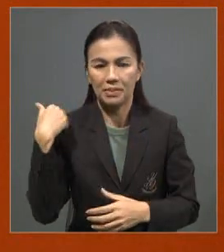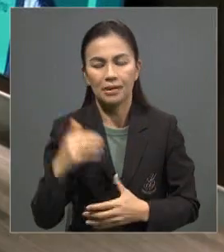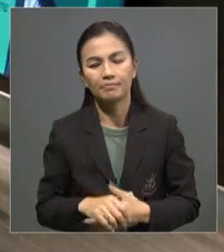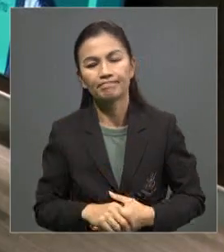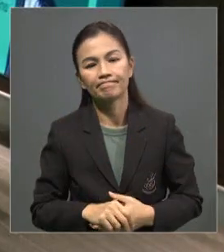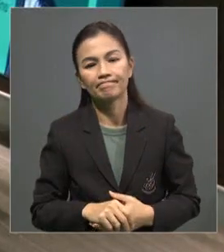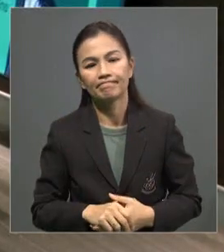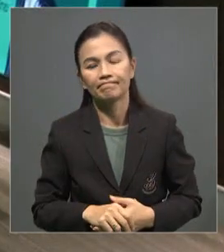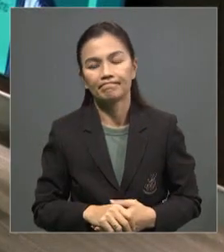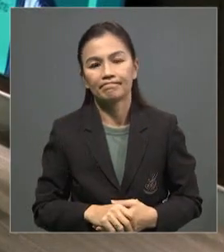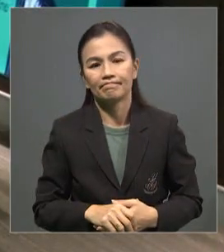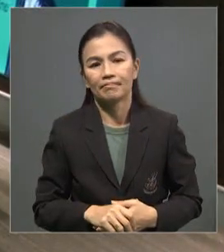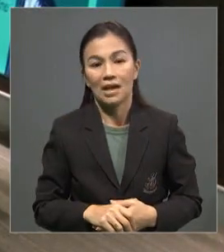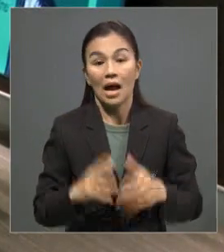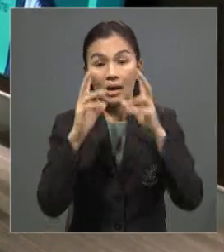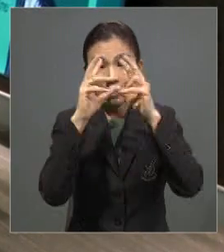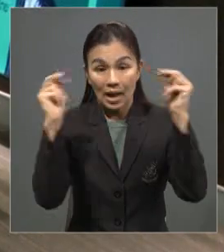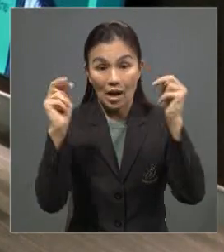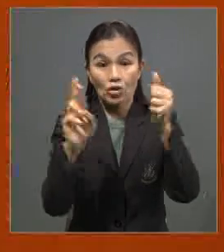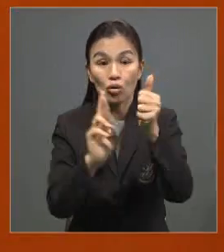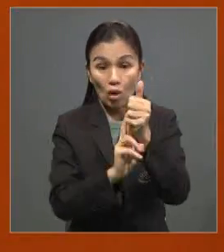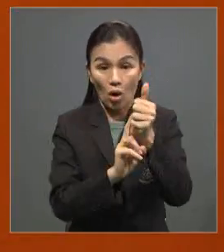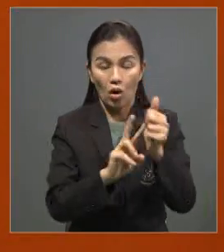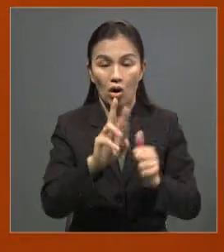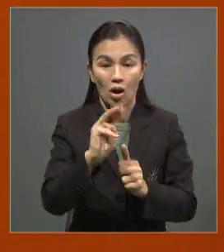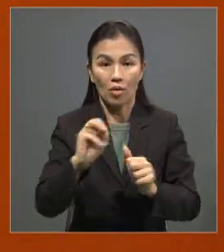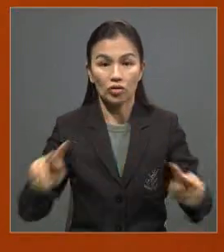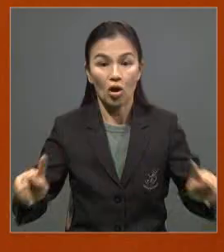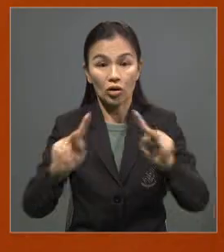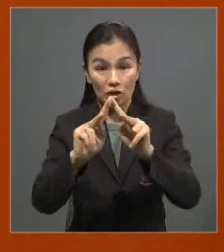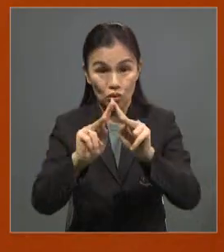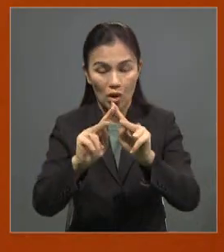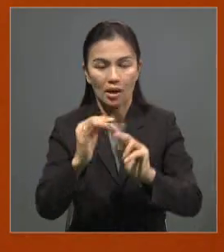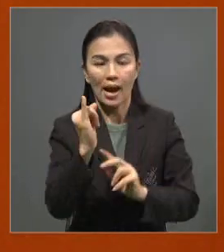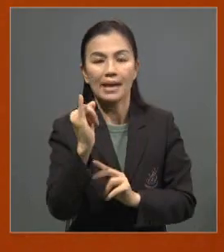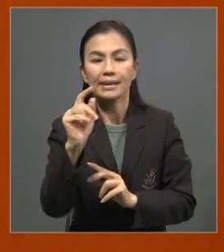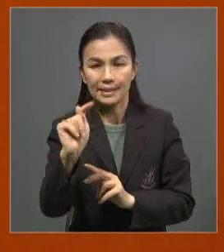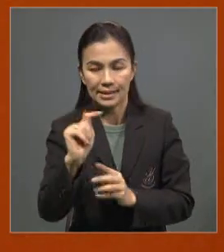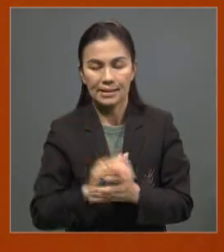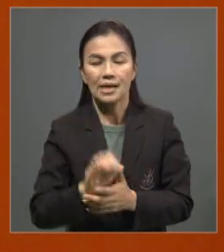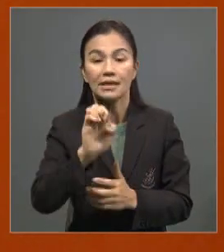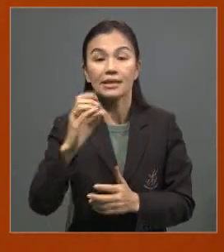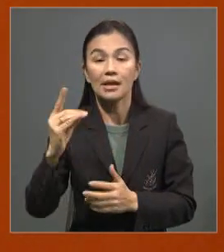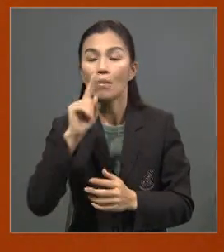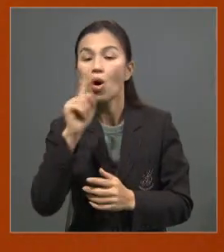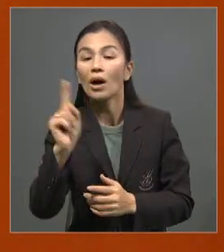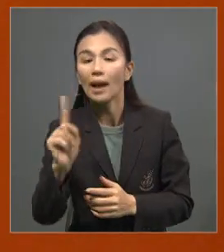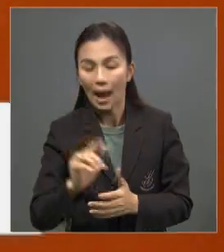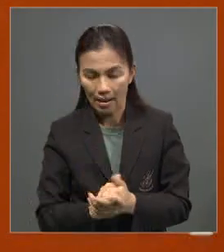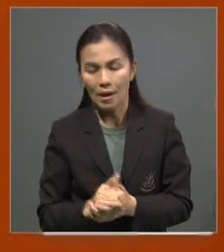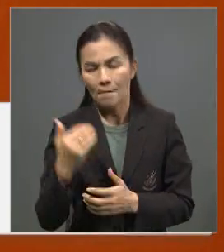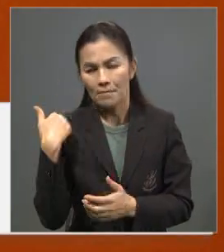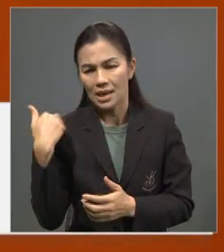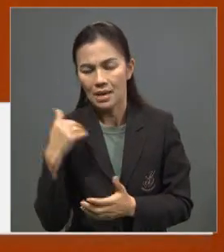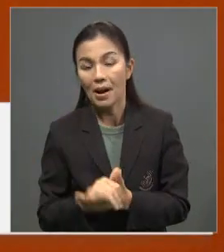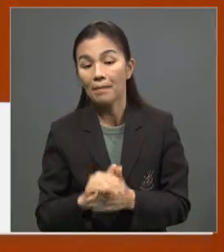คุณประเสริฐจันทระรวงทองรองนายกรัฐมนตรีและรัฐมนตรีว่าการกระทรวงดิจิทัลเพื่อเศรษฐกิจและสังคมบอกว่ารัฐบาลมีนโยบายส